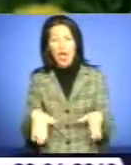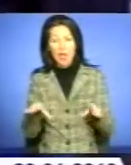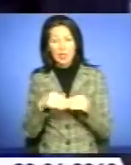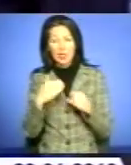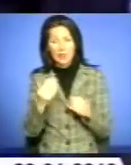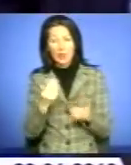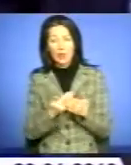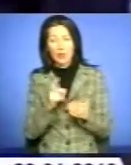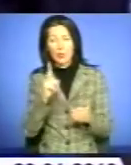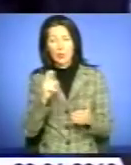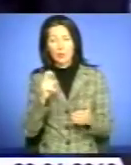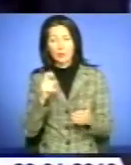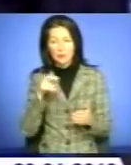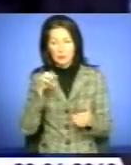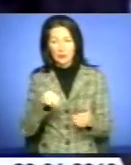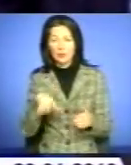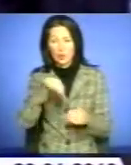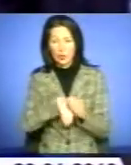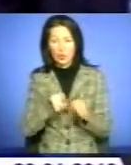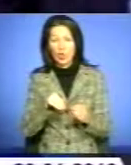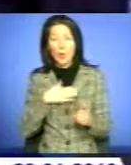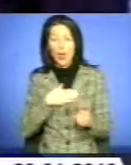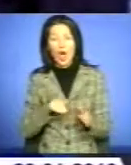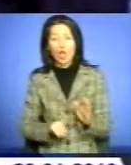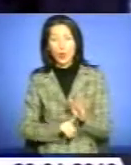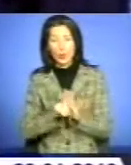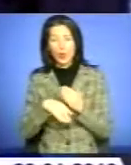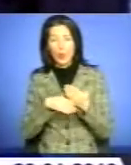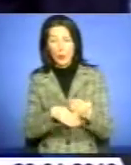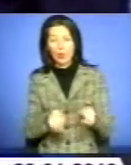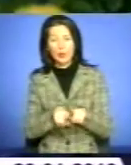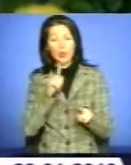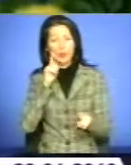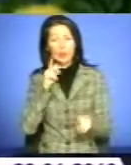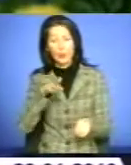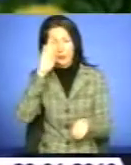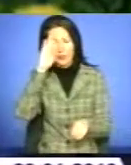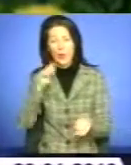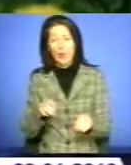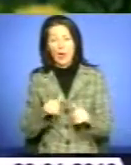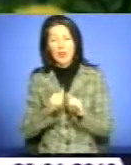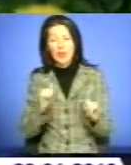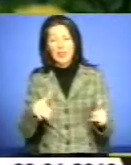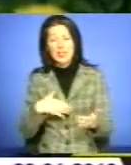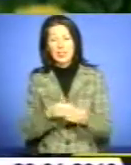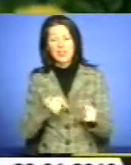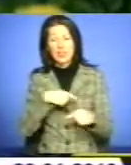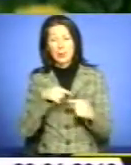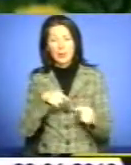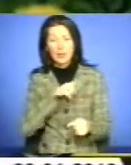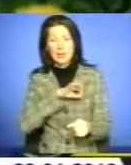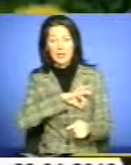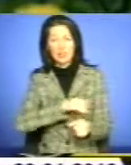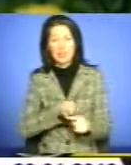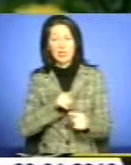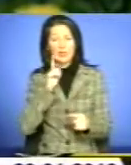може вложити туди, то ми поможемо таким молодим ребятам створити свій бізнес. Це то, что называется малый-средний бизнес. Поэтому я бы хотел просить